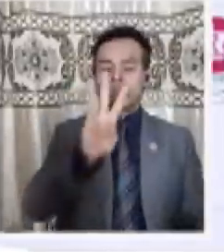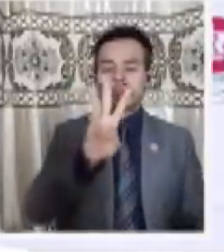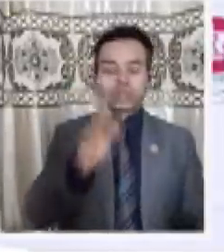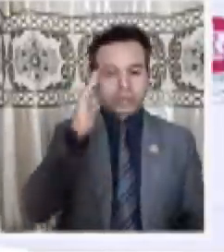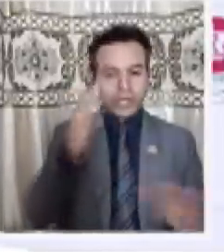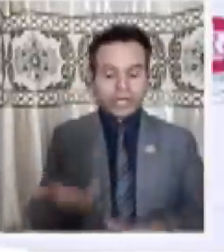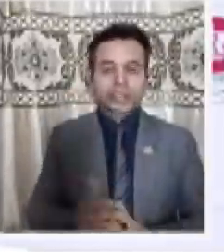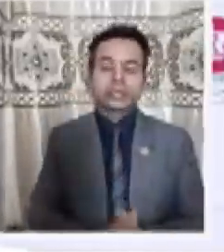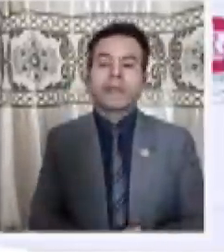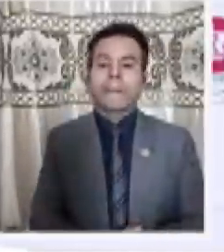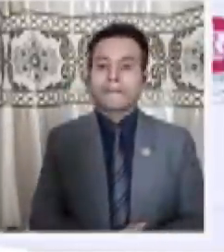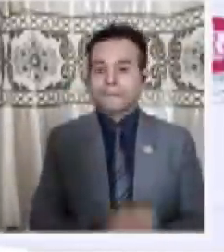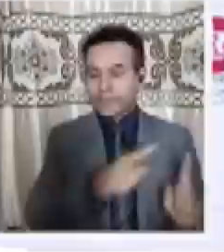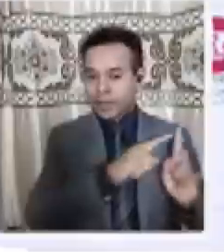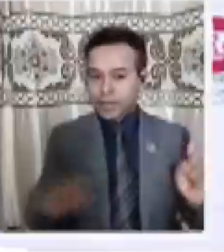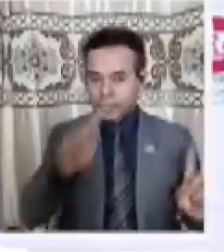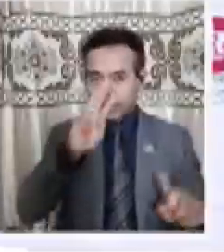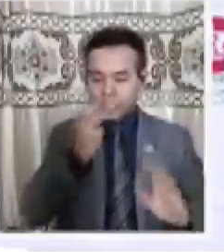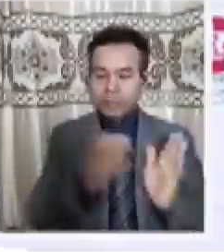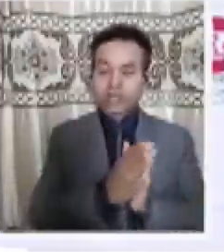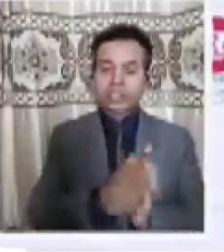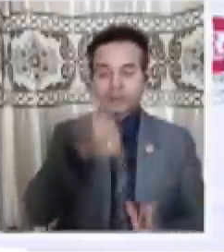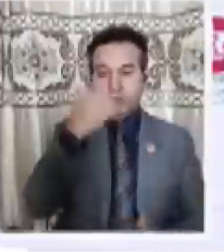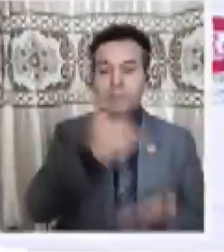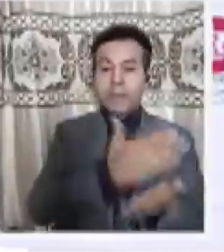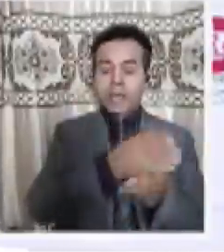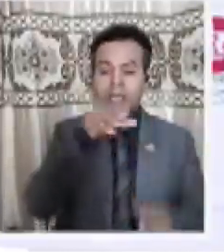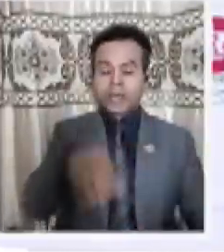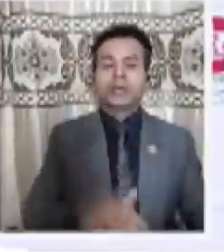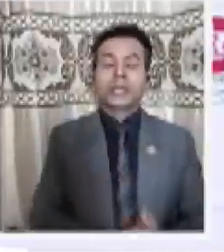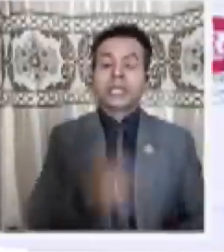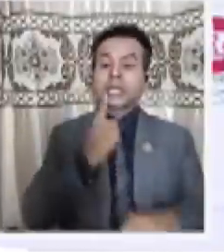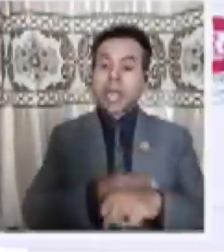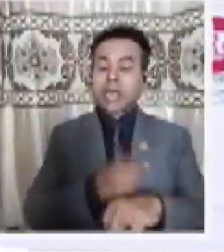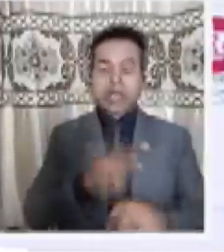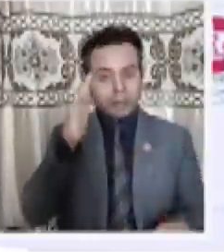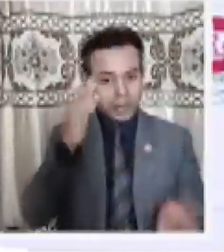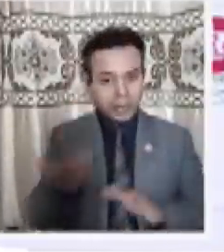এ পর্যন্ত বিভাগ ভিত্তিক মৃত্যুর হার ঢাকা